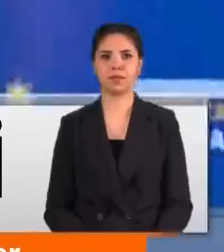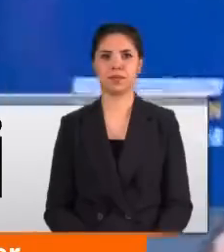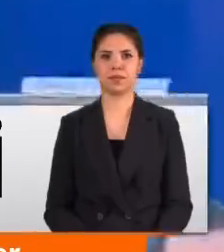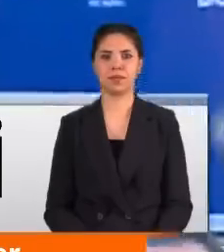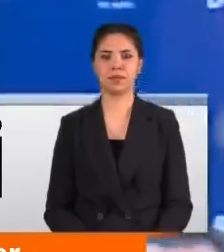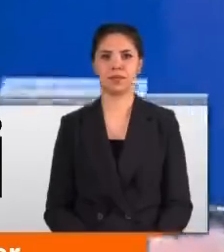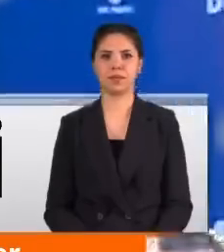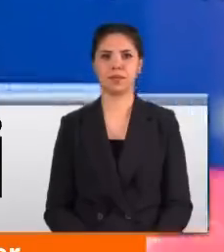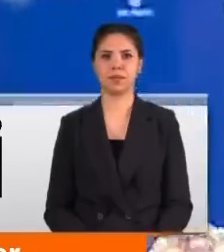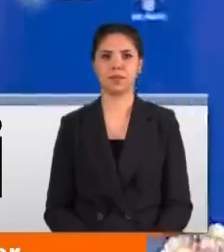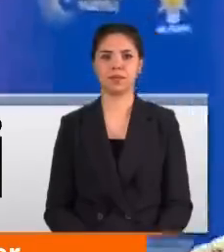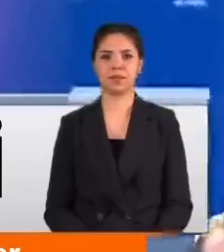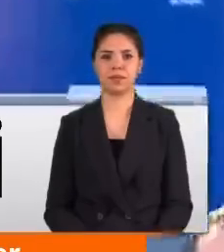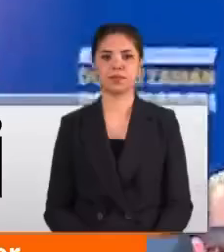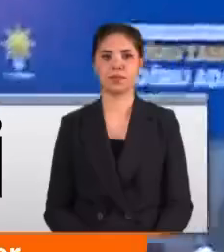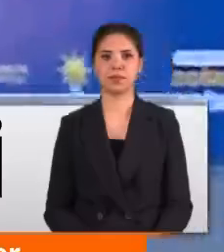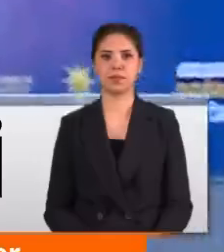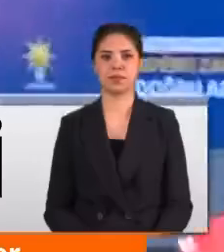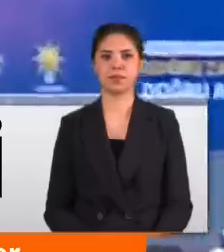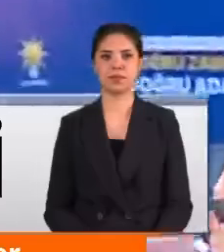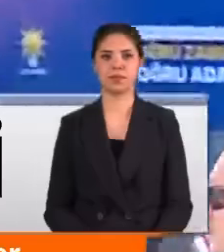Erdoğan'a. Teşekkürler Antalya.